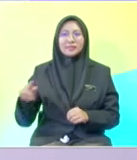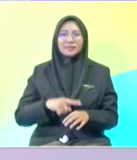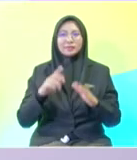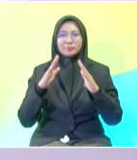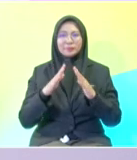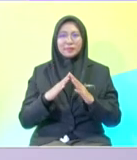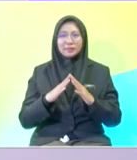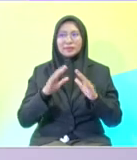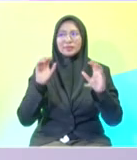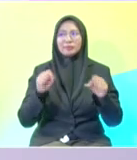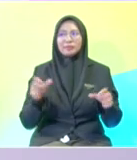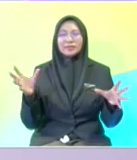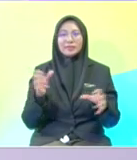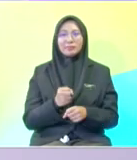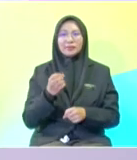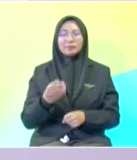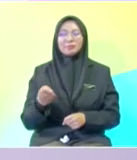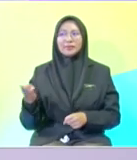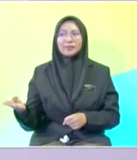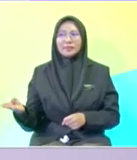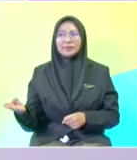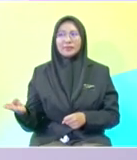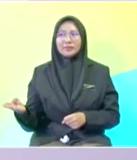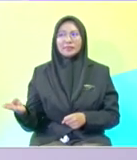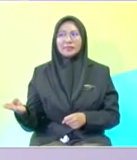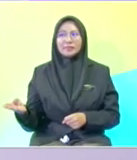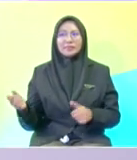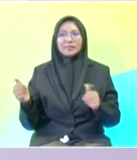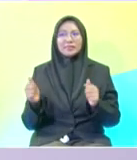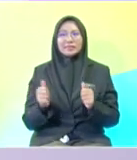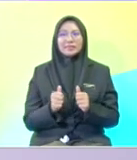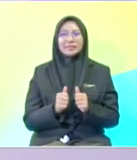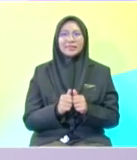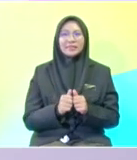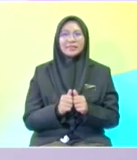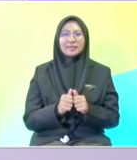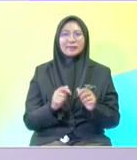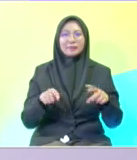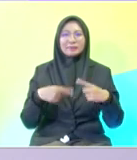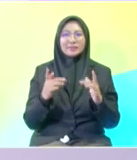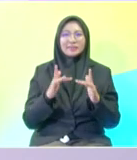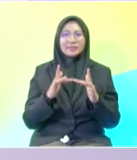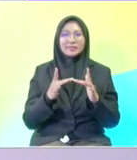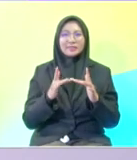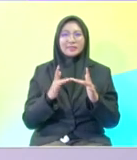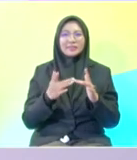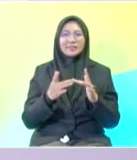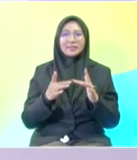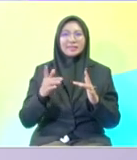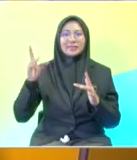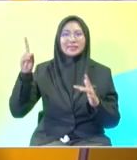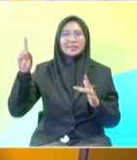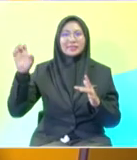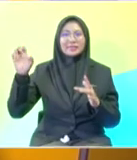boleh mendapatkan bahan-bahan rujukan dengan melayani pelancar delima KPM Oke